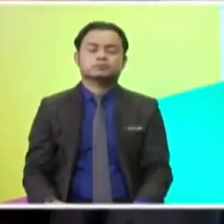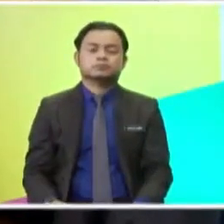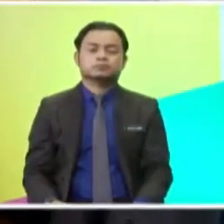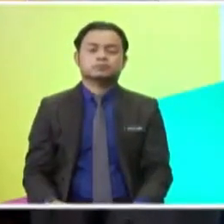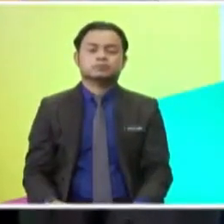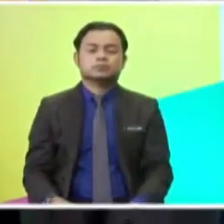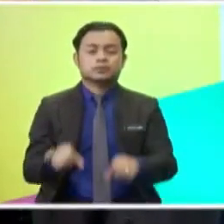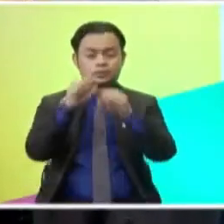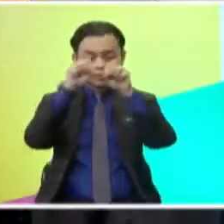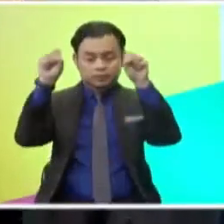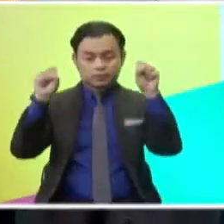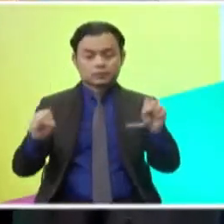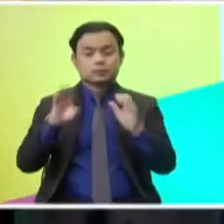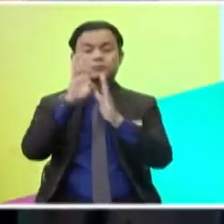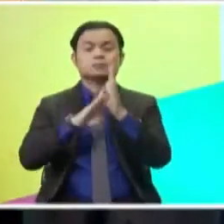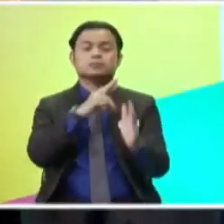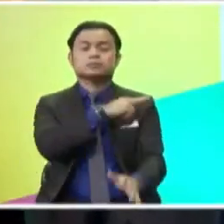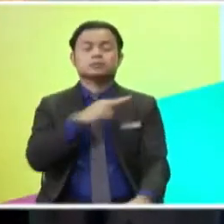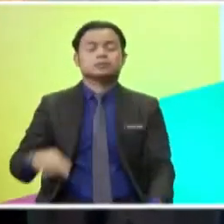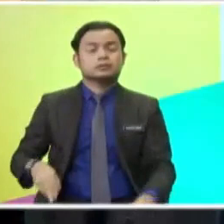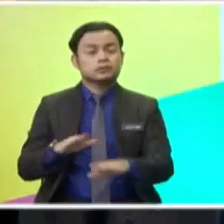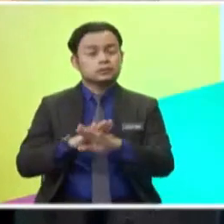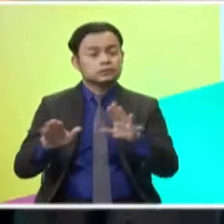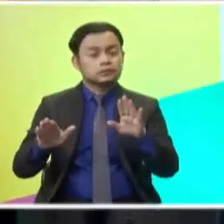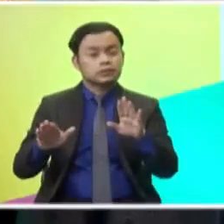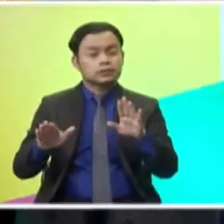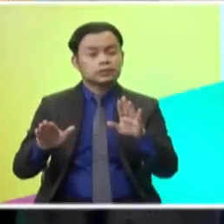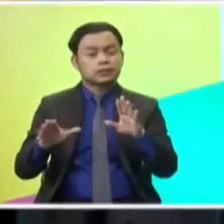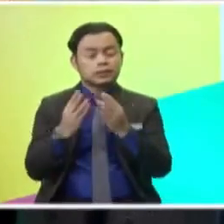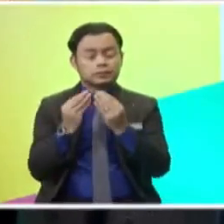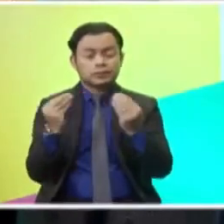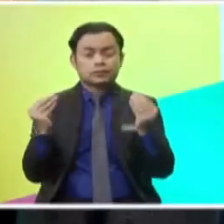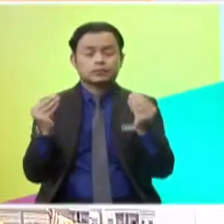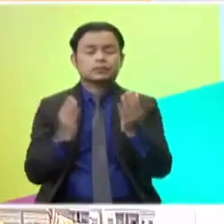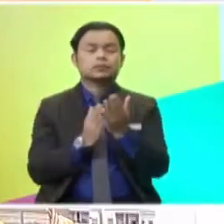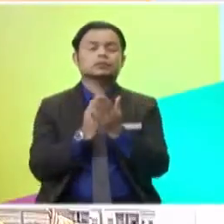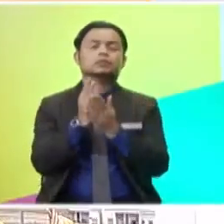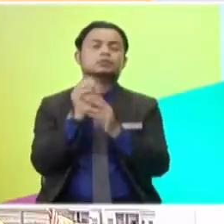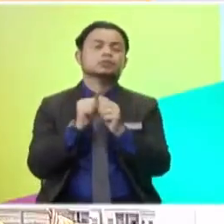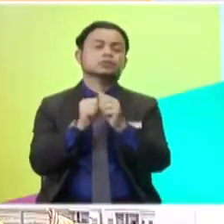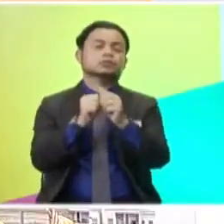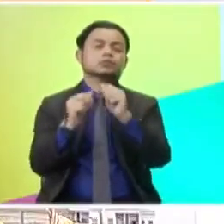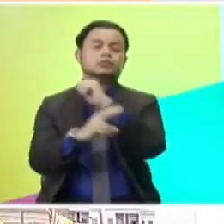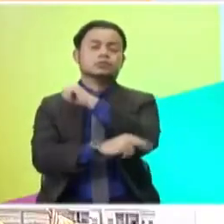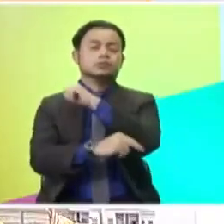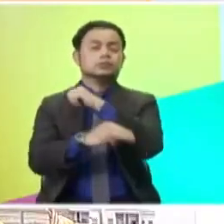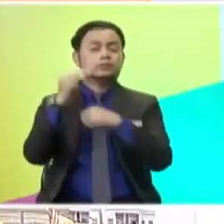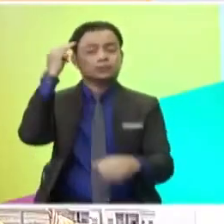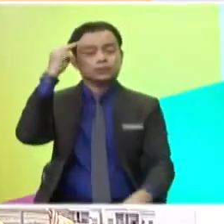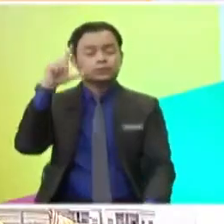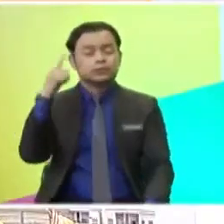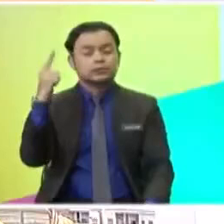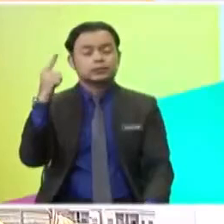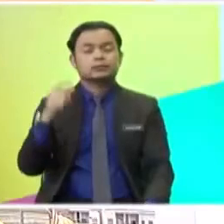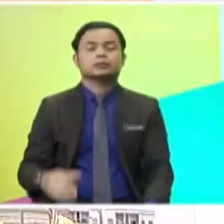sistem beraja itu tidak hapus di situ. Sistem beraja terus diwarisi oleh negeri-negeri Melayu yang lain seperti